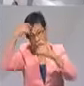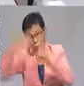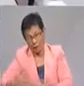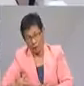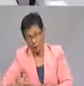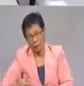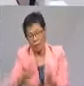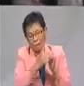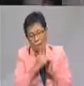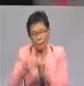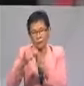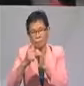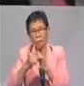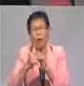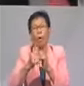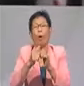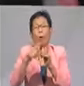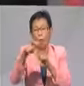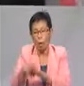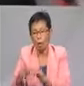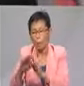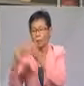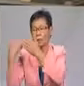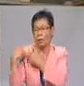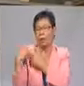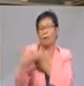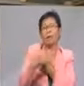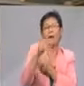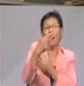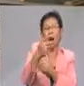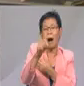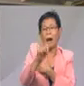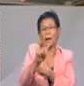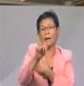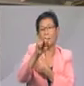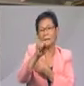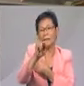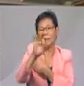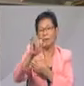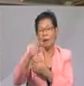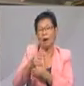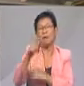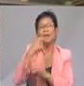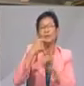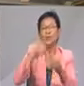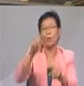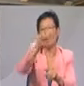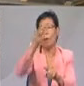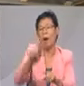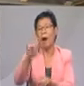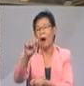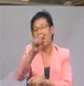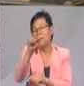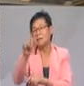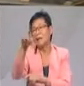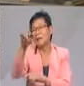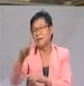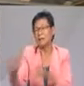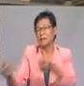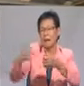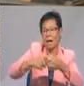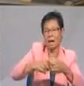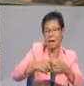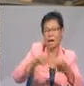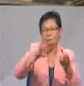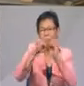dimuktamadkan bersama pihak berkepentingan. Muhammad Hanifah menjawab pertanyaan Ahli Parlimen Pengerang Datuk Sri Azalina Uthman Said berhubung